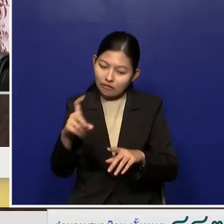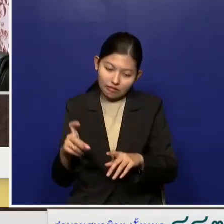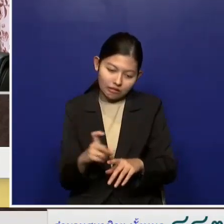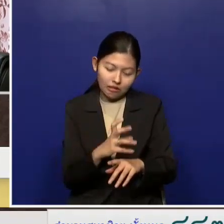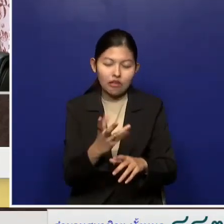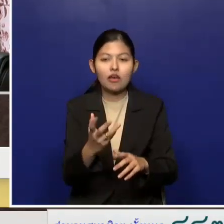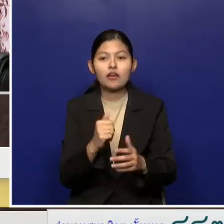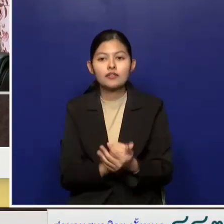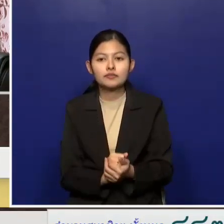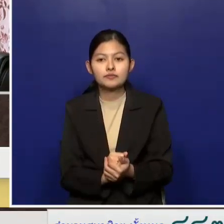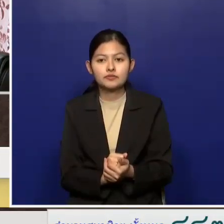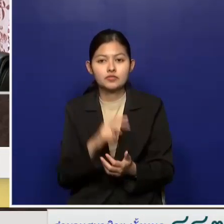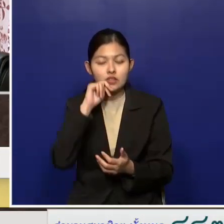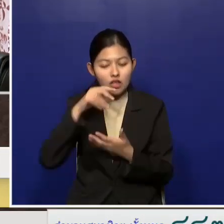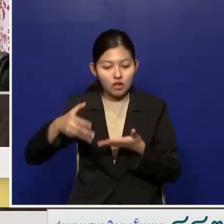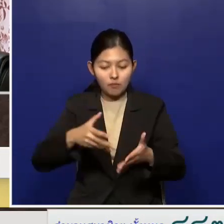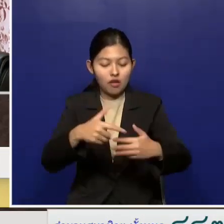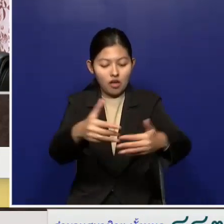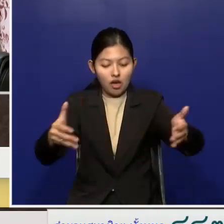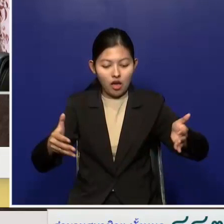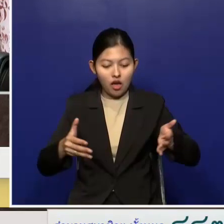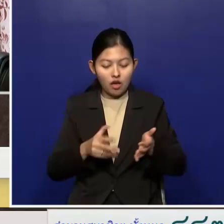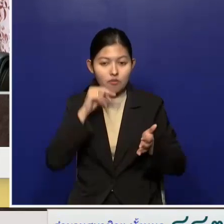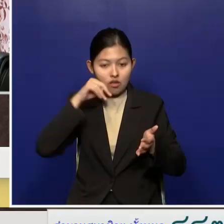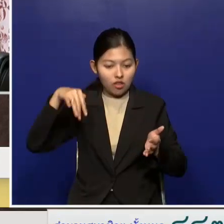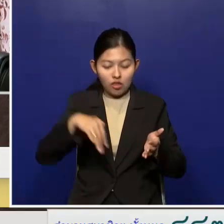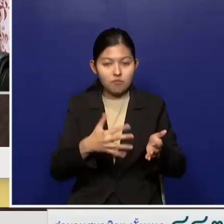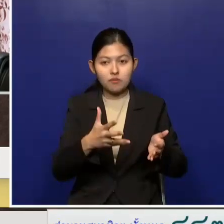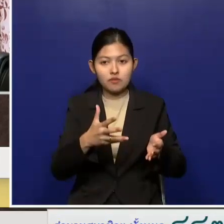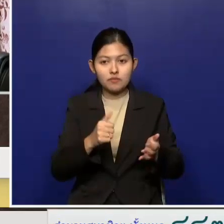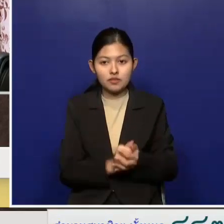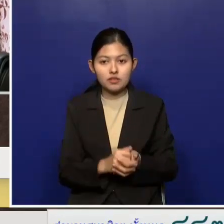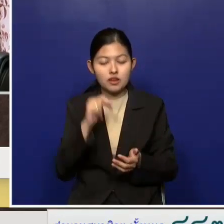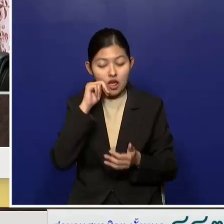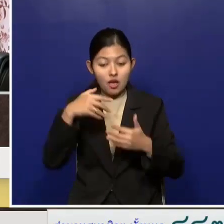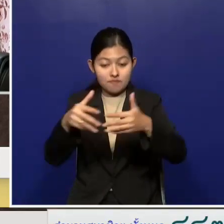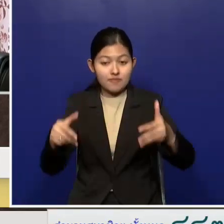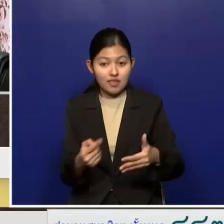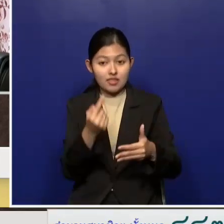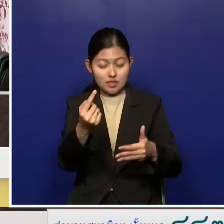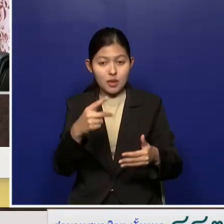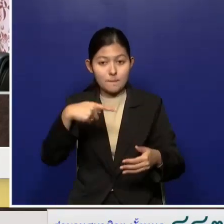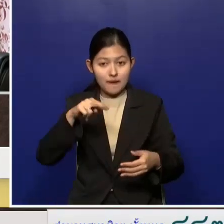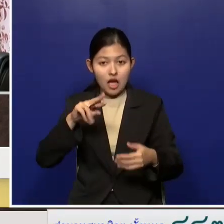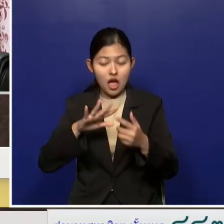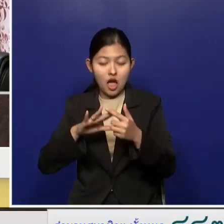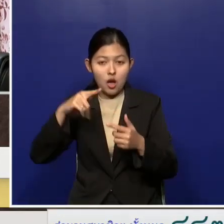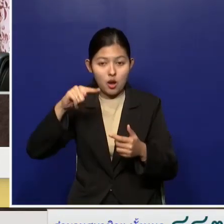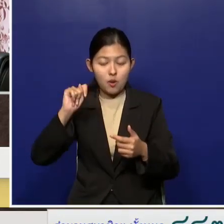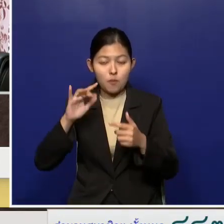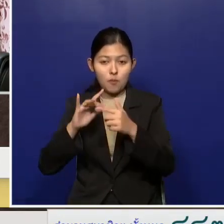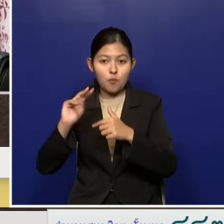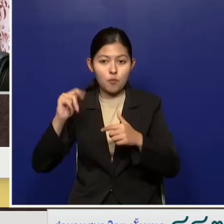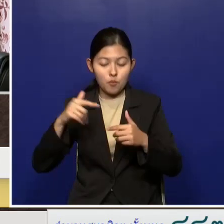ยแทบจะไม่มีอ่างเก็บน้ำเลยมีแค่อ่างเก็บน้ำอ่างเดียวก็คืออ่างเก็บน้ำคลองพระพุทธซึ่งมันไม่เพียงพออยู่แล้วนะคะอำเภอสอยดาว